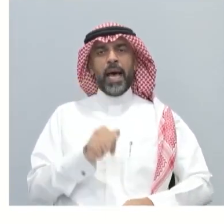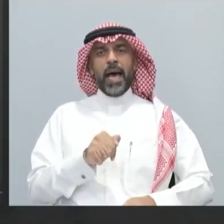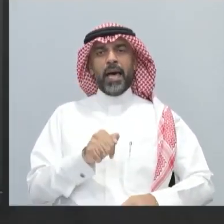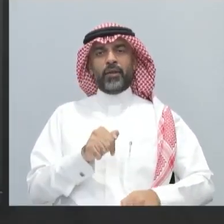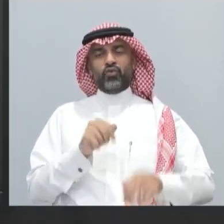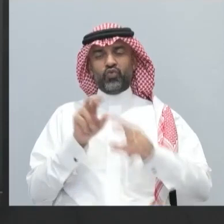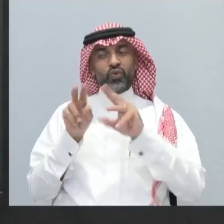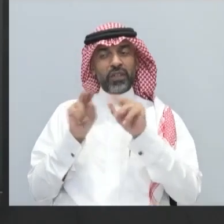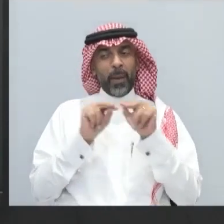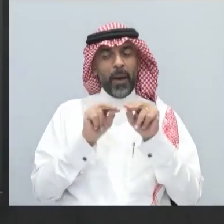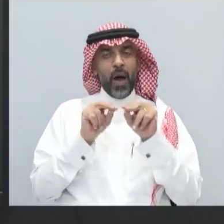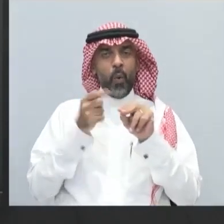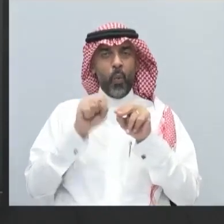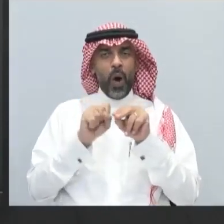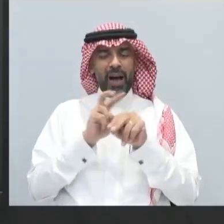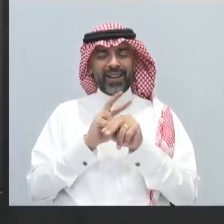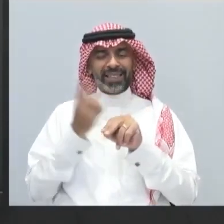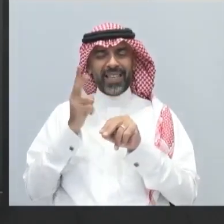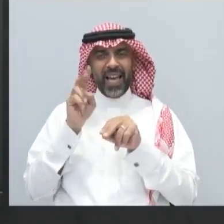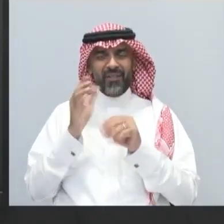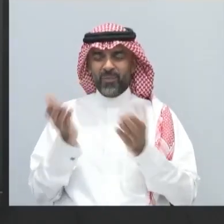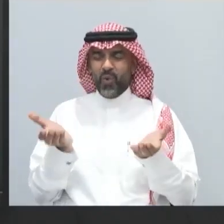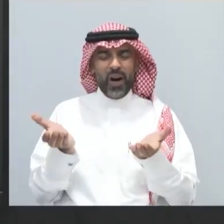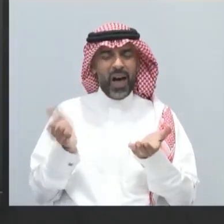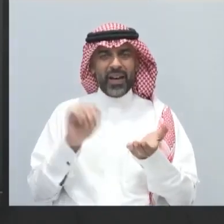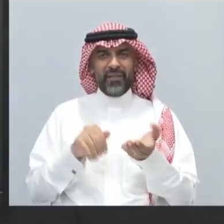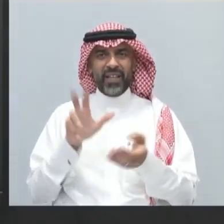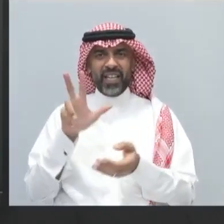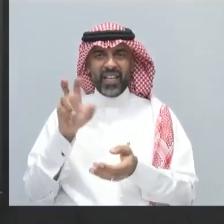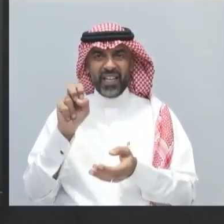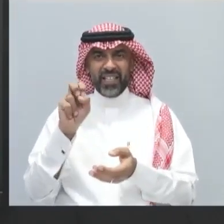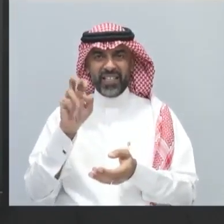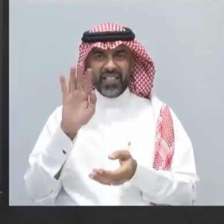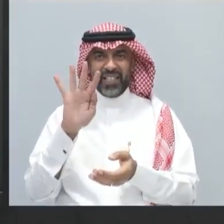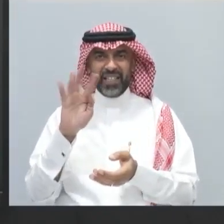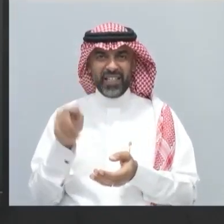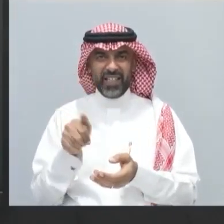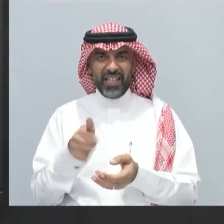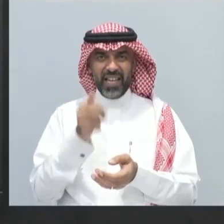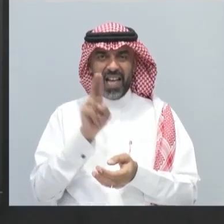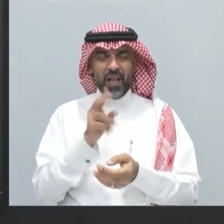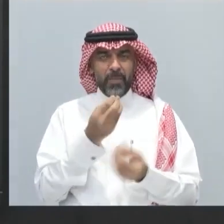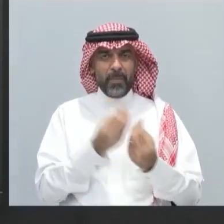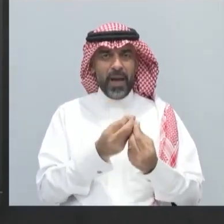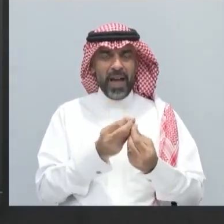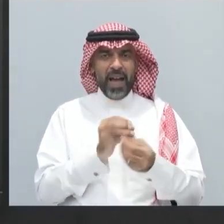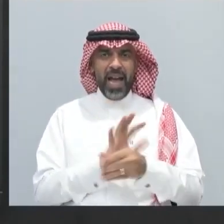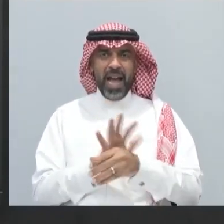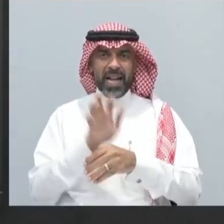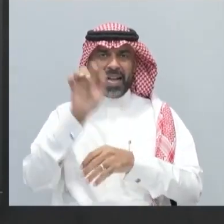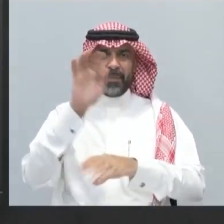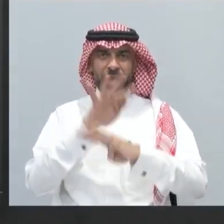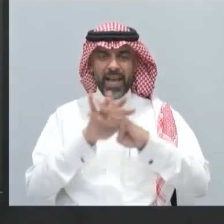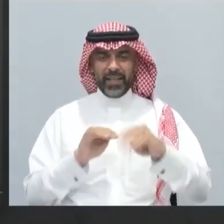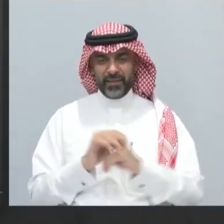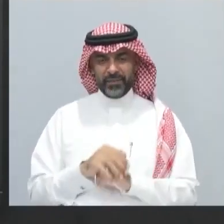واختلاف ما بين القشريات والعنكبيات الاشياء المشتركه او الخصائص المشتركه ما